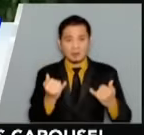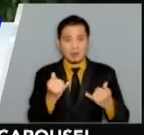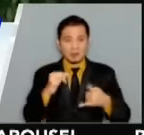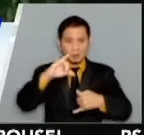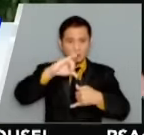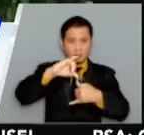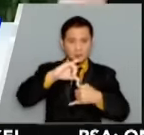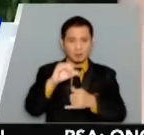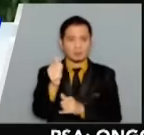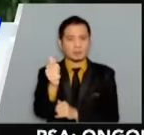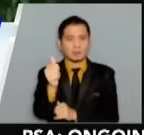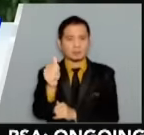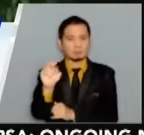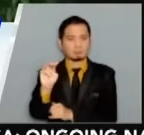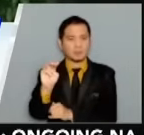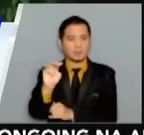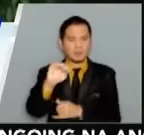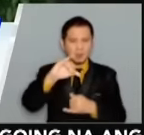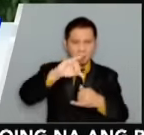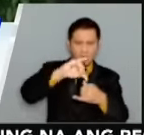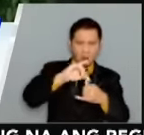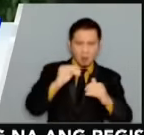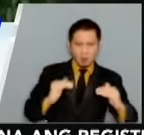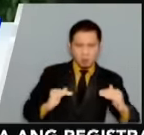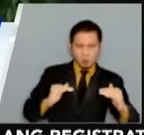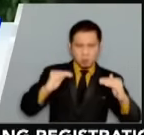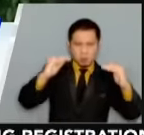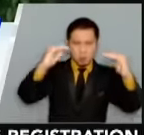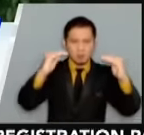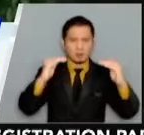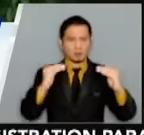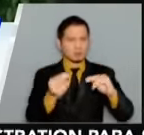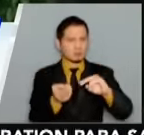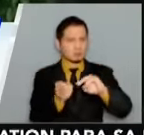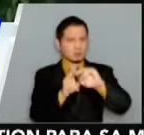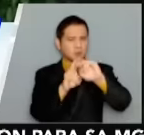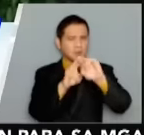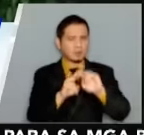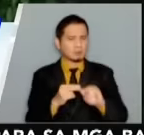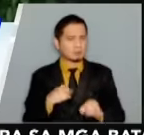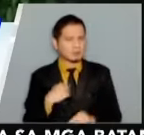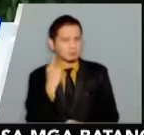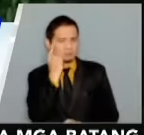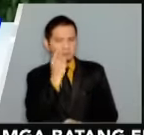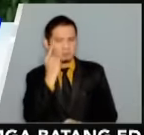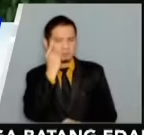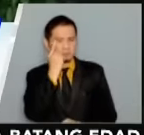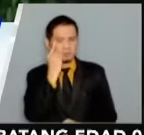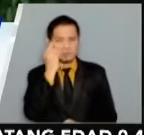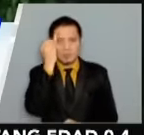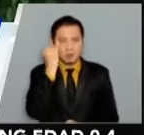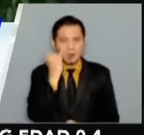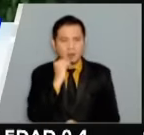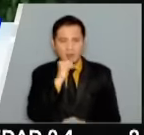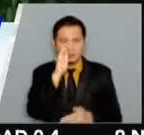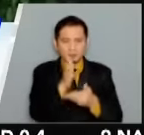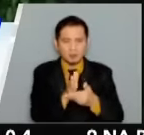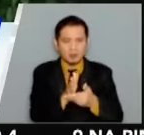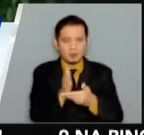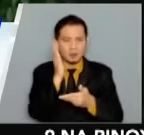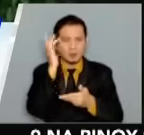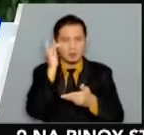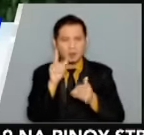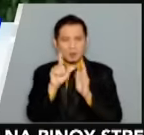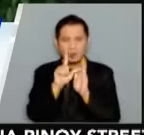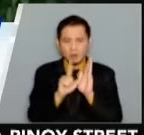yung tanong namin, bakit nag-report na kami? Bakit hindi napigilan? Under the law, it's actually the DNR,